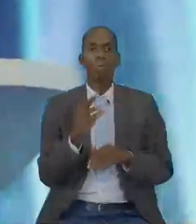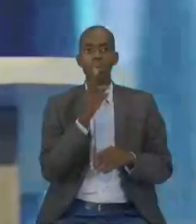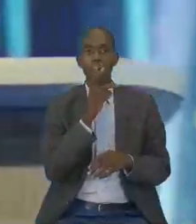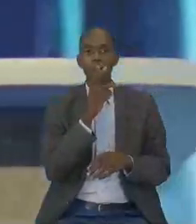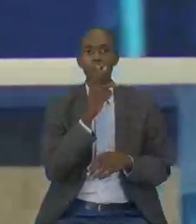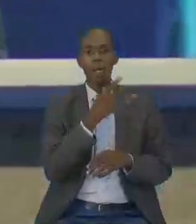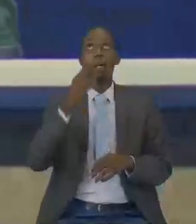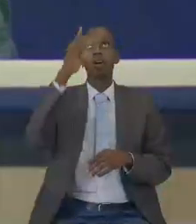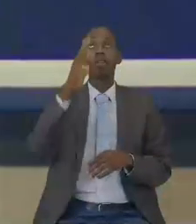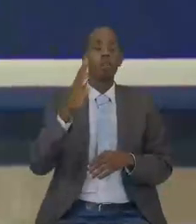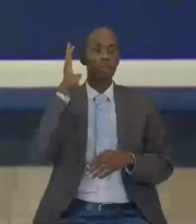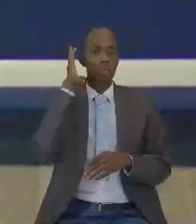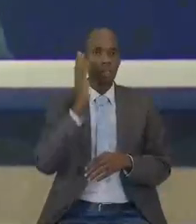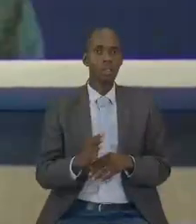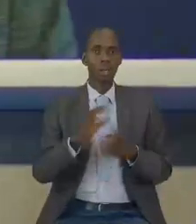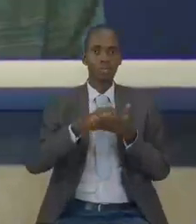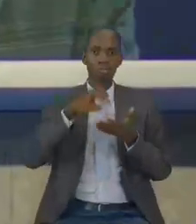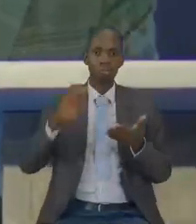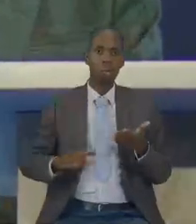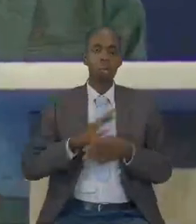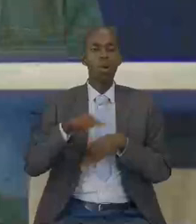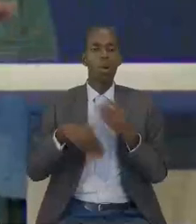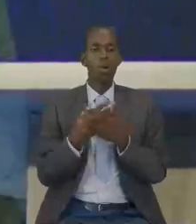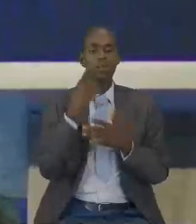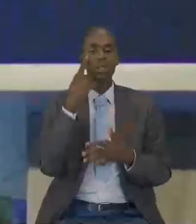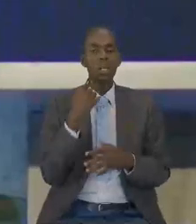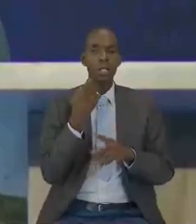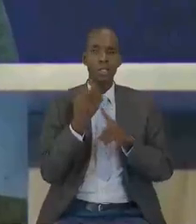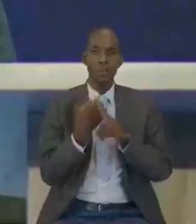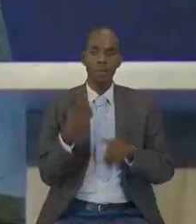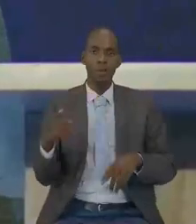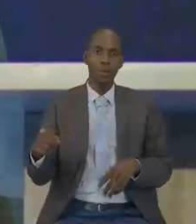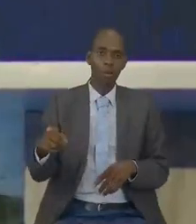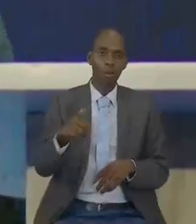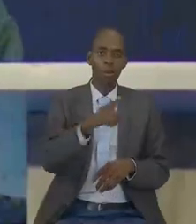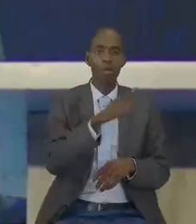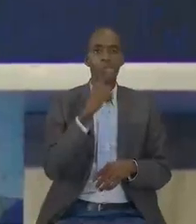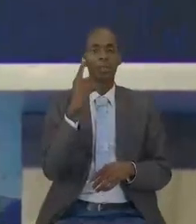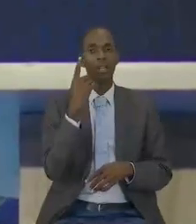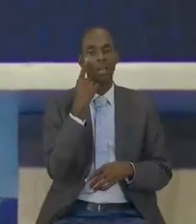Dieu essuiera toute larme de leurs yeux.